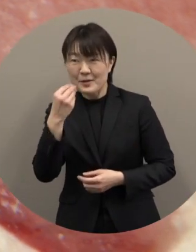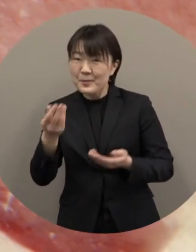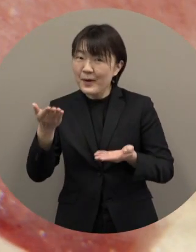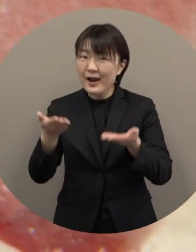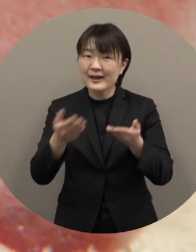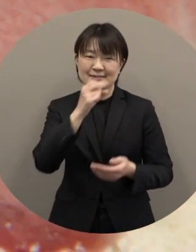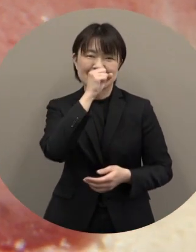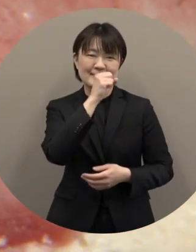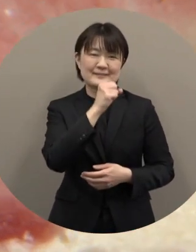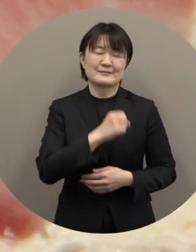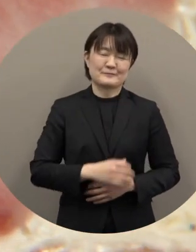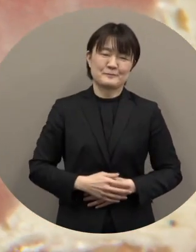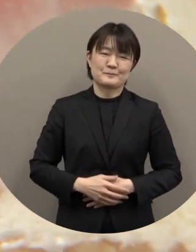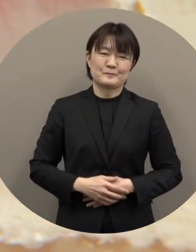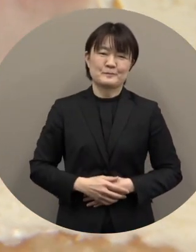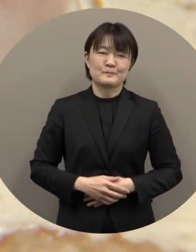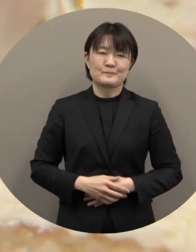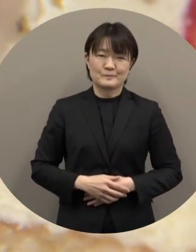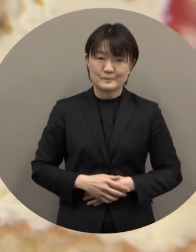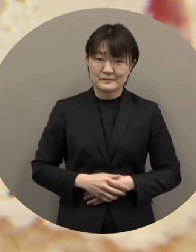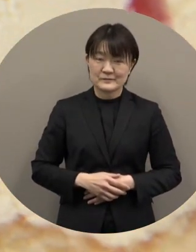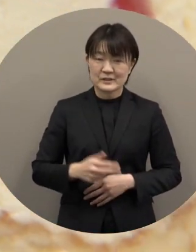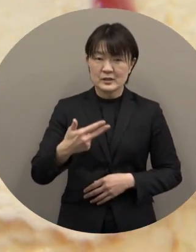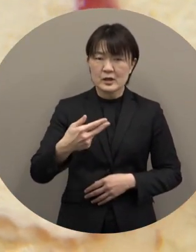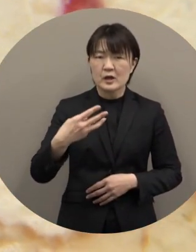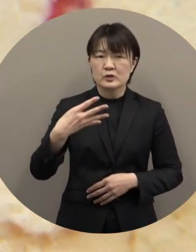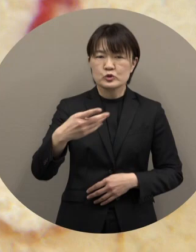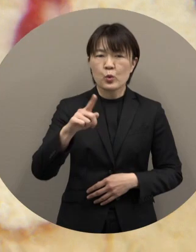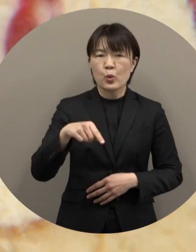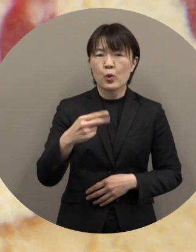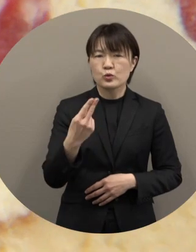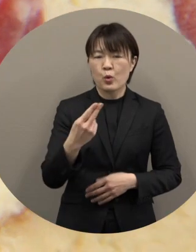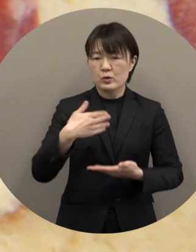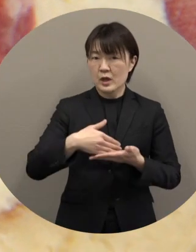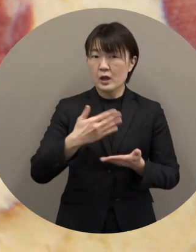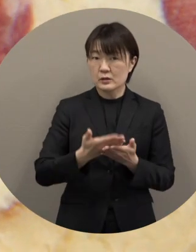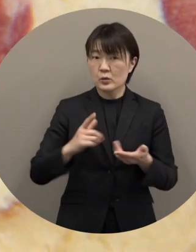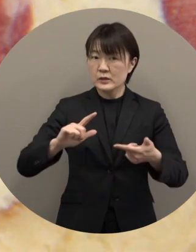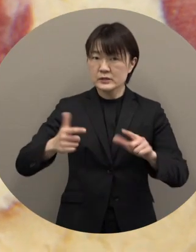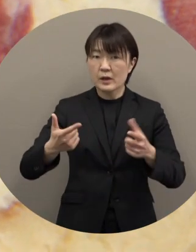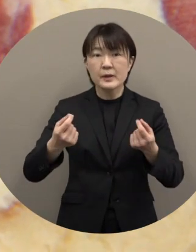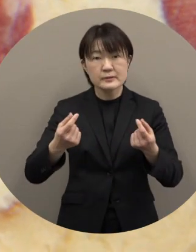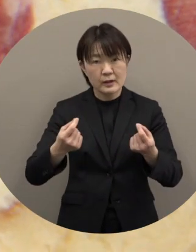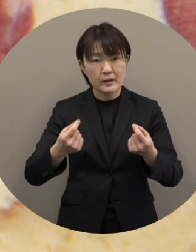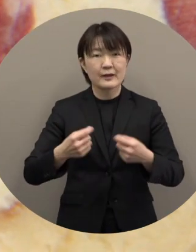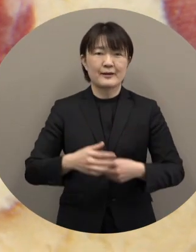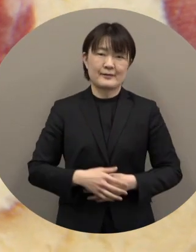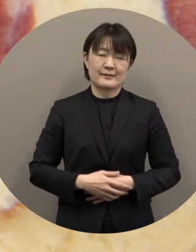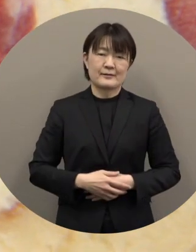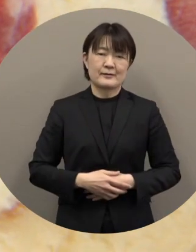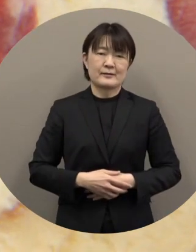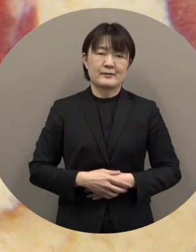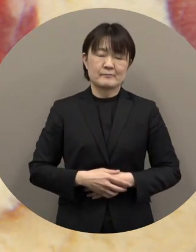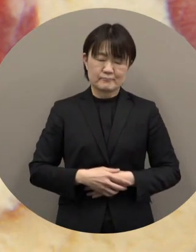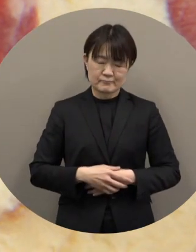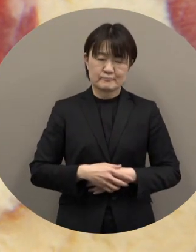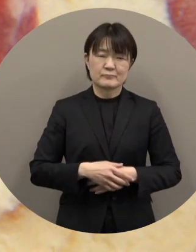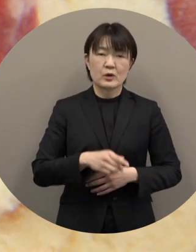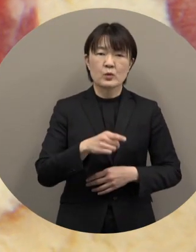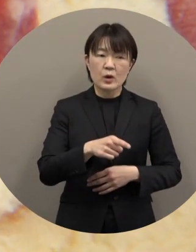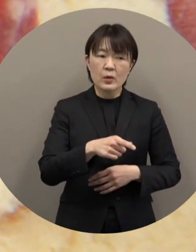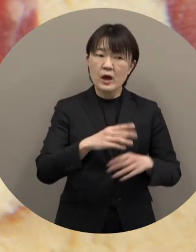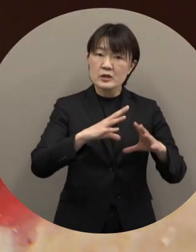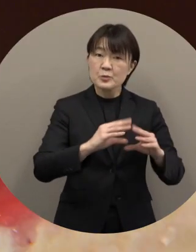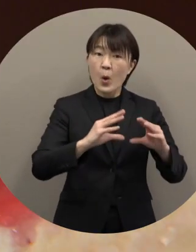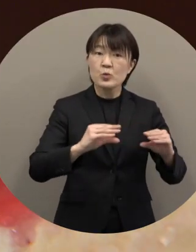いいですね。やっぱりショートケーキとはまた違う。 あ、もう全然違います 。全然違う。 全然全然違う。でショートケーキっていうのはもうスポン